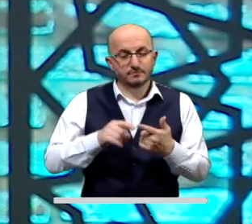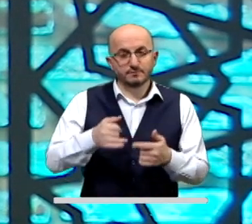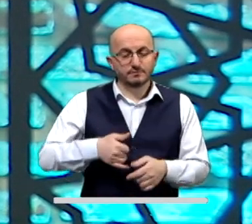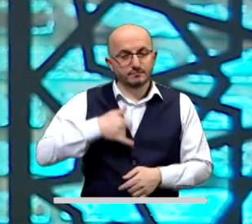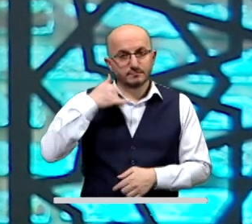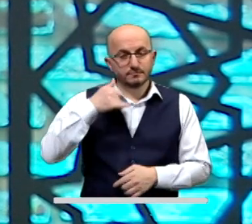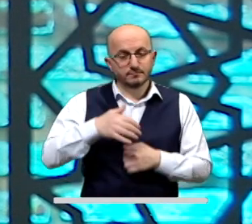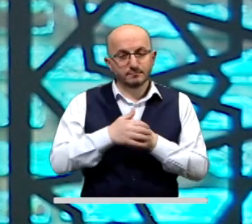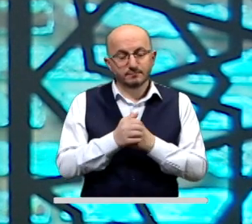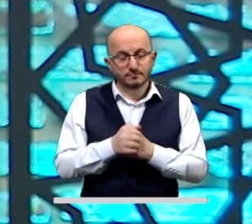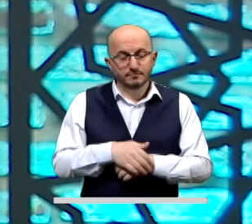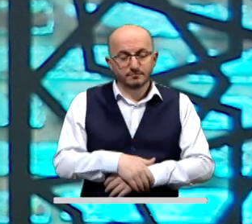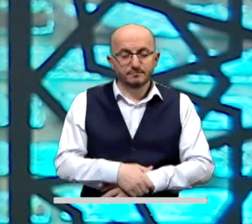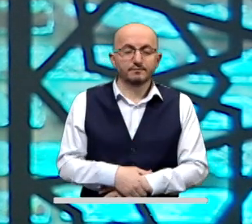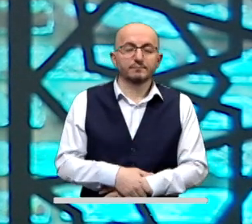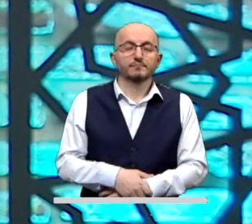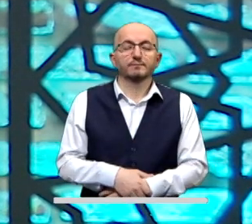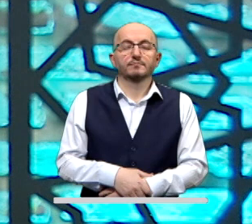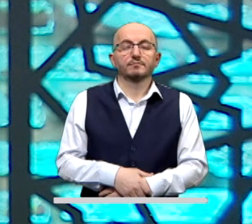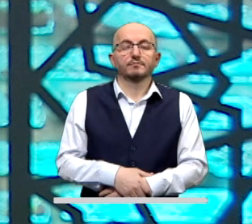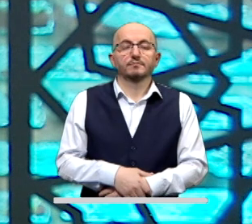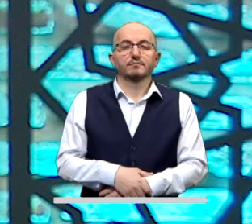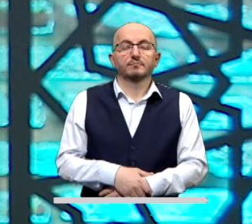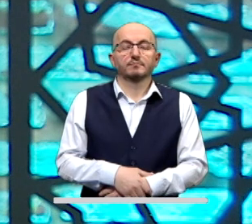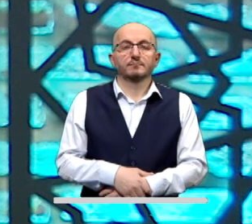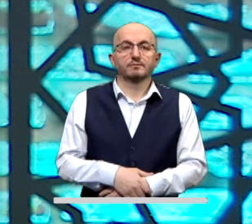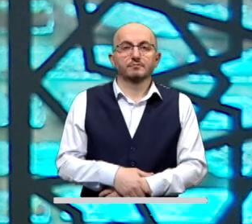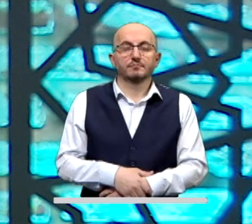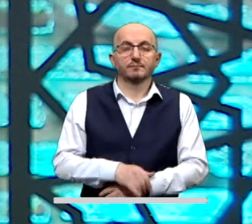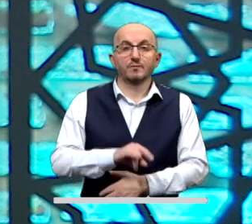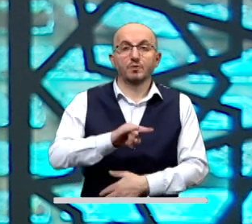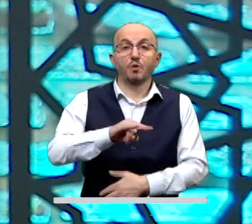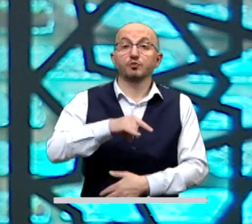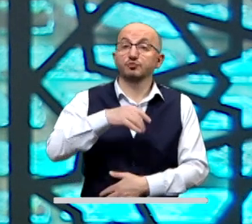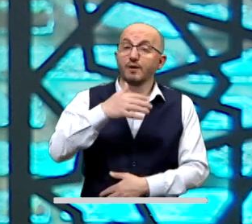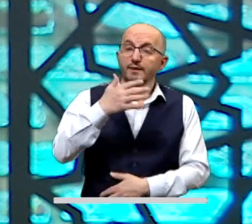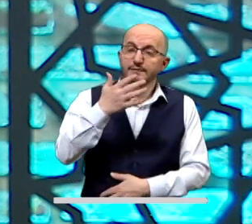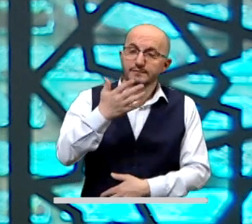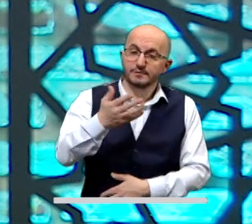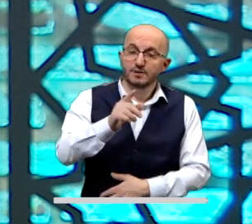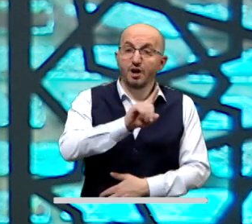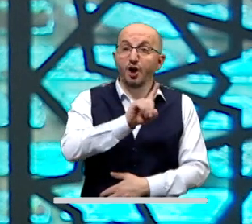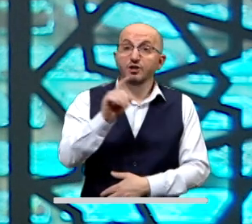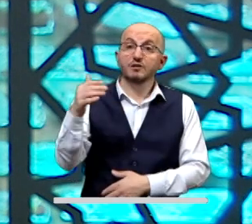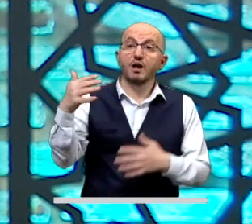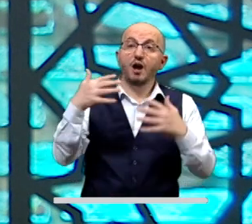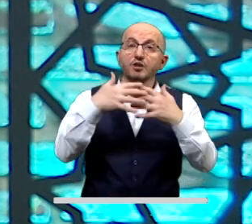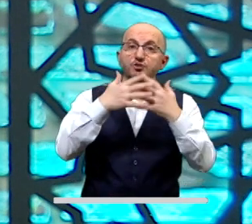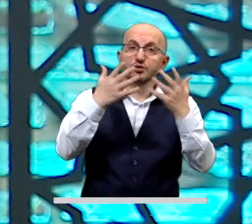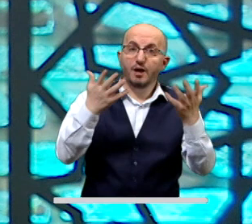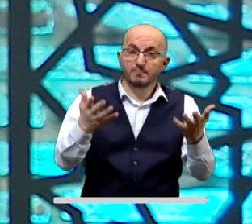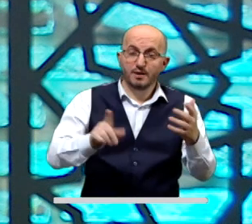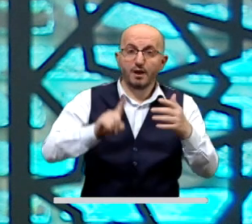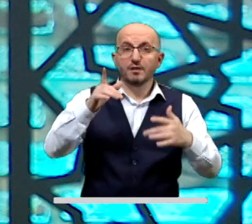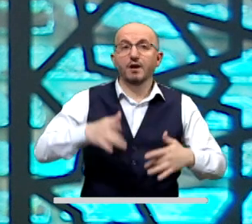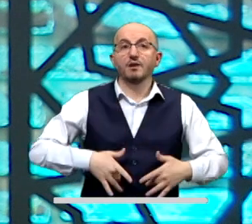Antalya'da Rıfat Bey telefon hattımızda Rıfat Bey hoş geldiniz Hoş bulduk efendim Hayırlı akşamlar Allah razı olsun